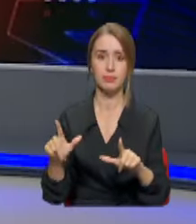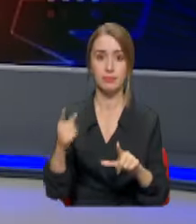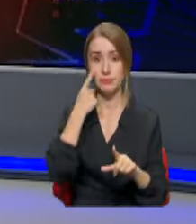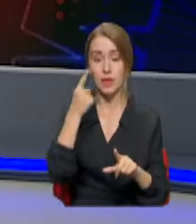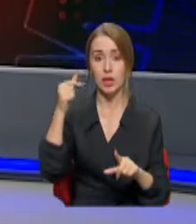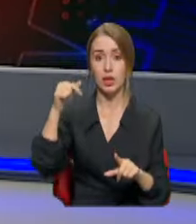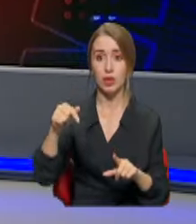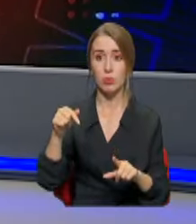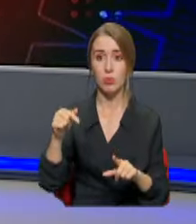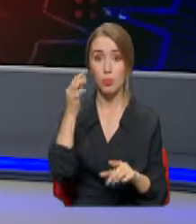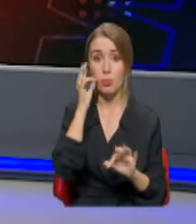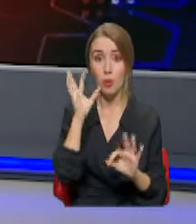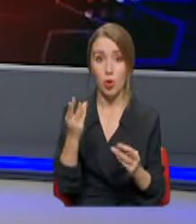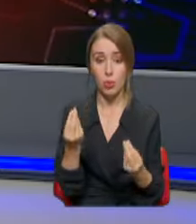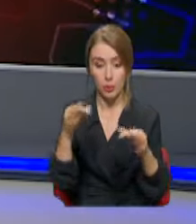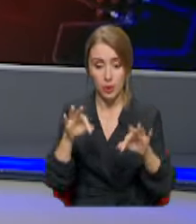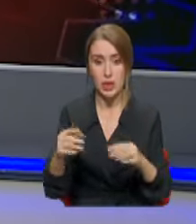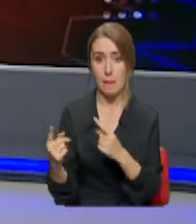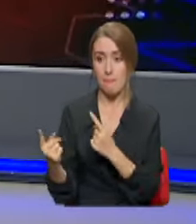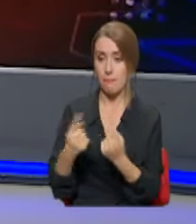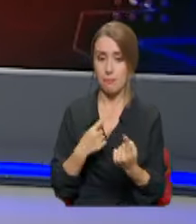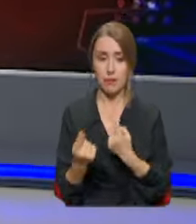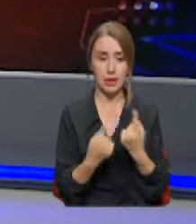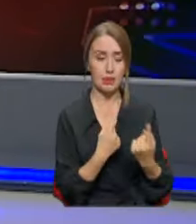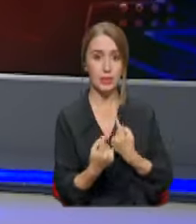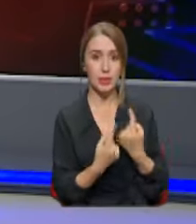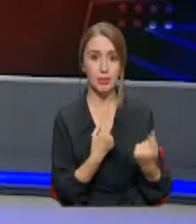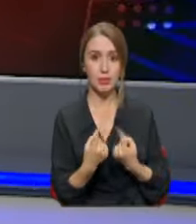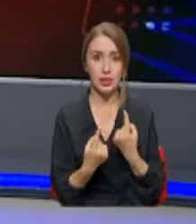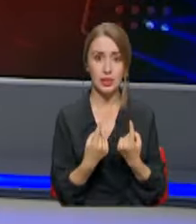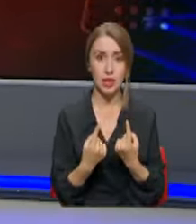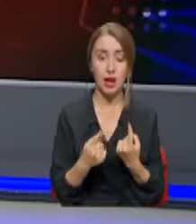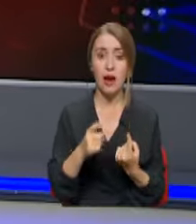bu hale gelmişse birbirimizi böyle her ağzımıza geleni söylemememiz gerekiyor.